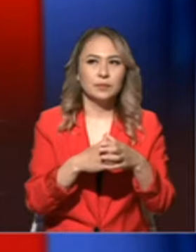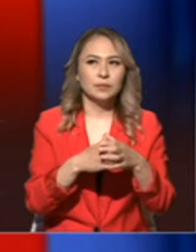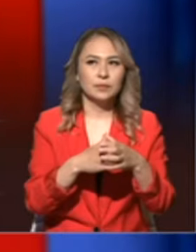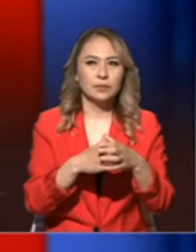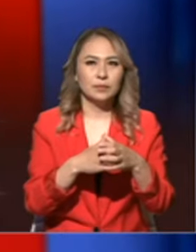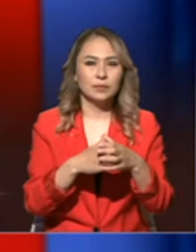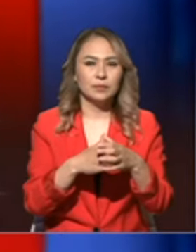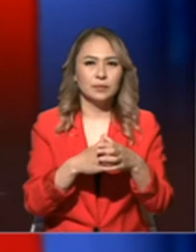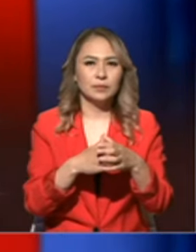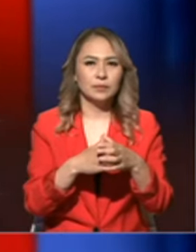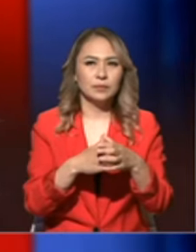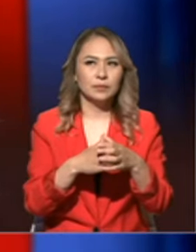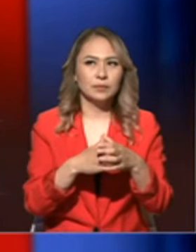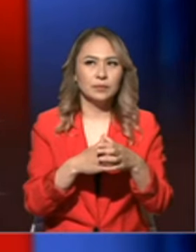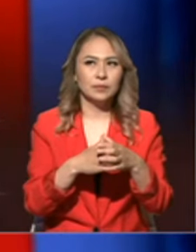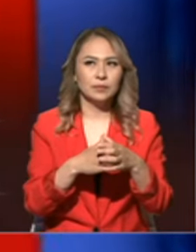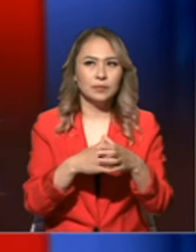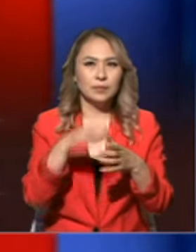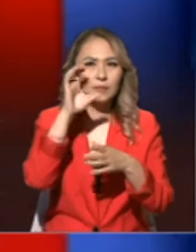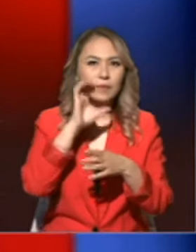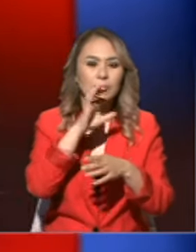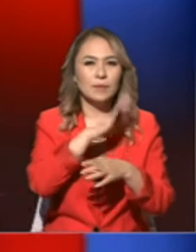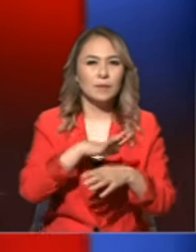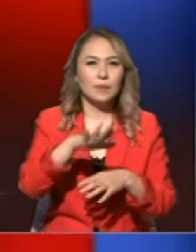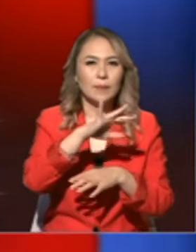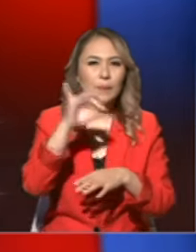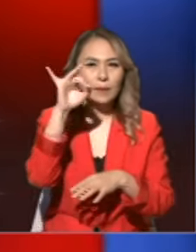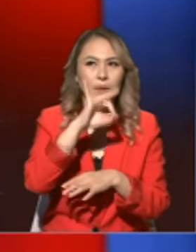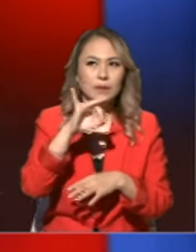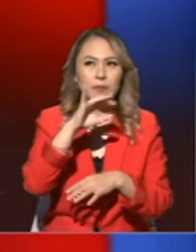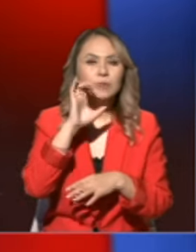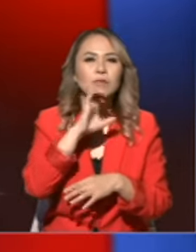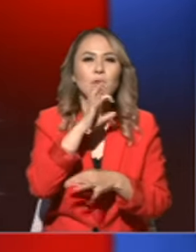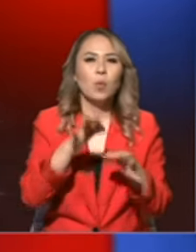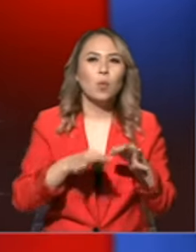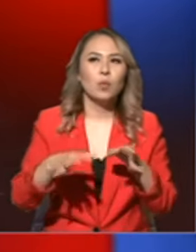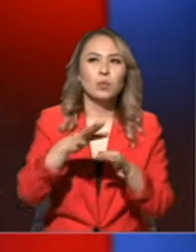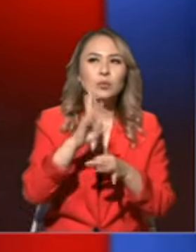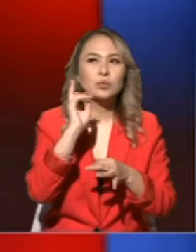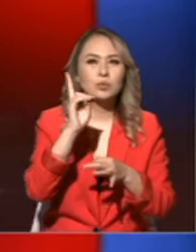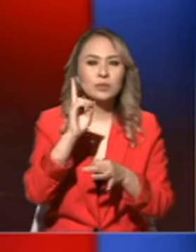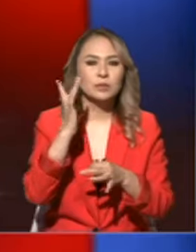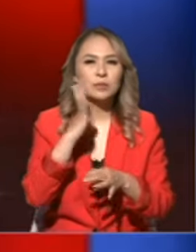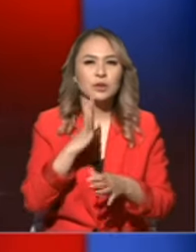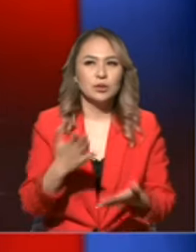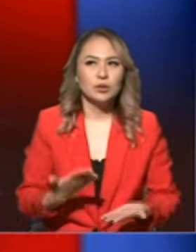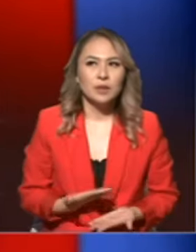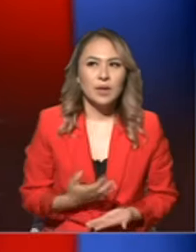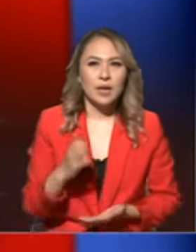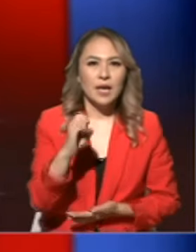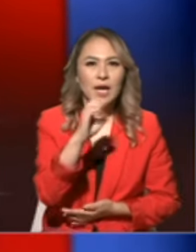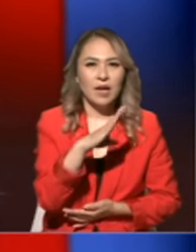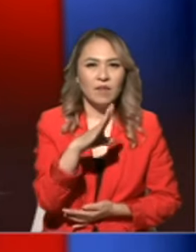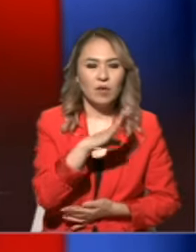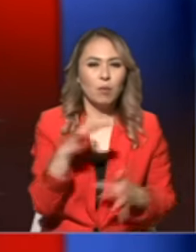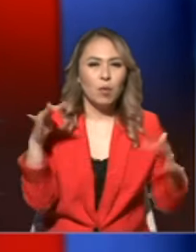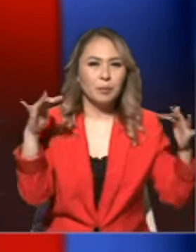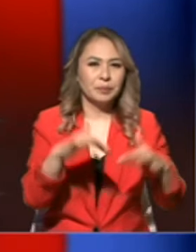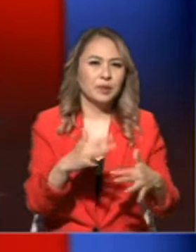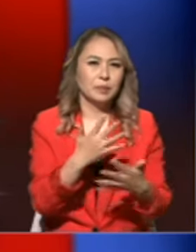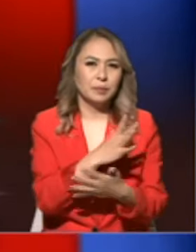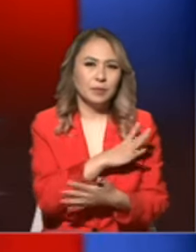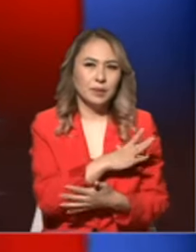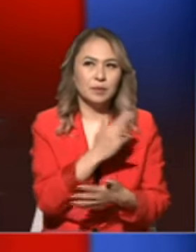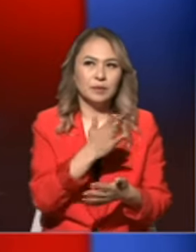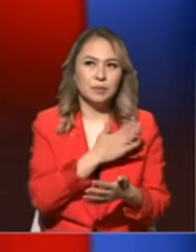бір-біріне, жоқ, ол қараңыз, солтүстік тарихи жағынан солтүстік облыстарда кімдер өмір сүрді? Еуропалық этностар өмір сүрді.